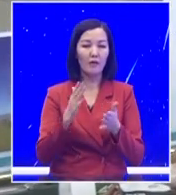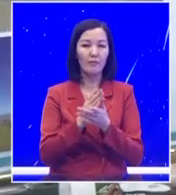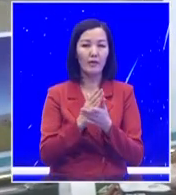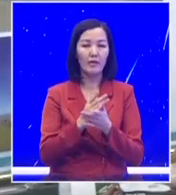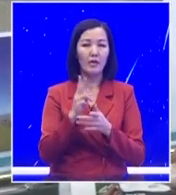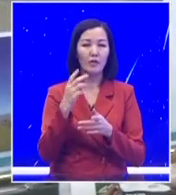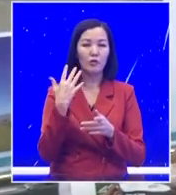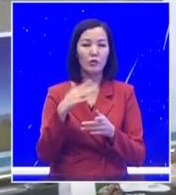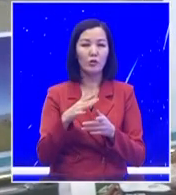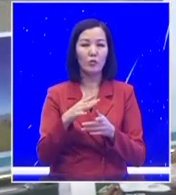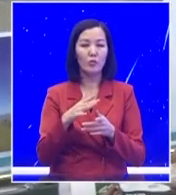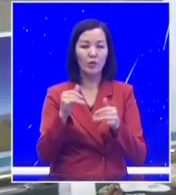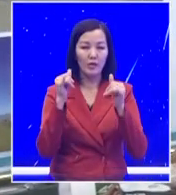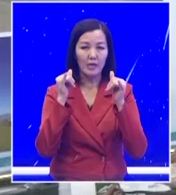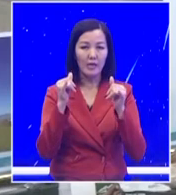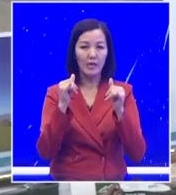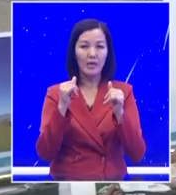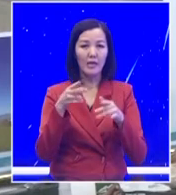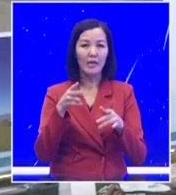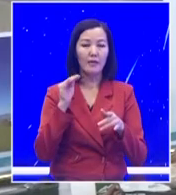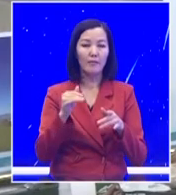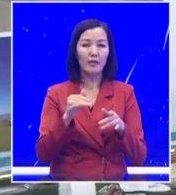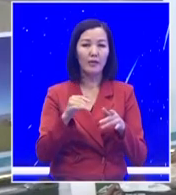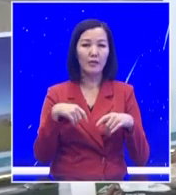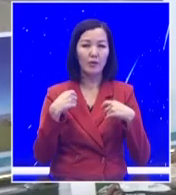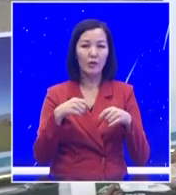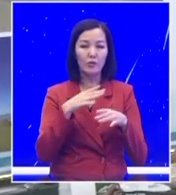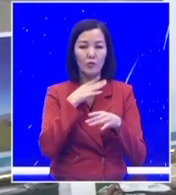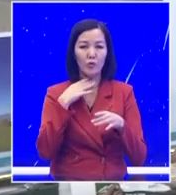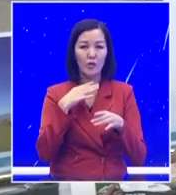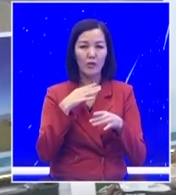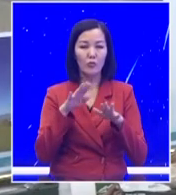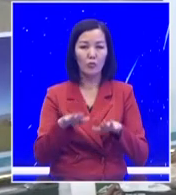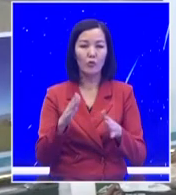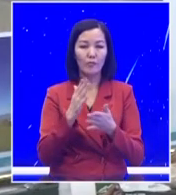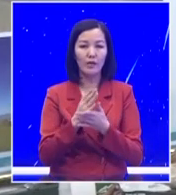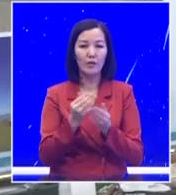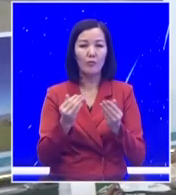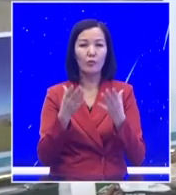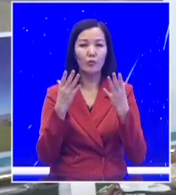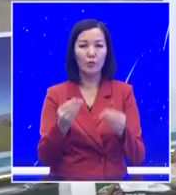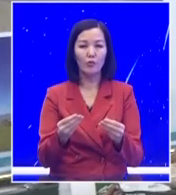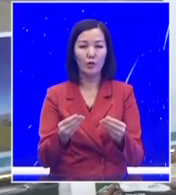ірі қара, 2 мың қой сойылатын әлеуеттілігіміз бар. Осының арқасында бүгінгі таңда